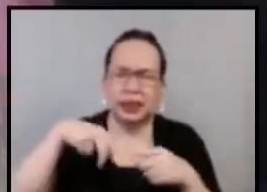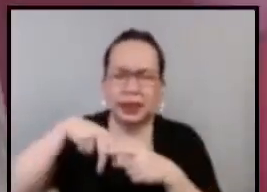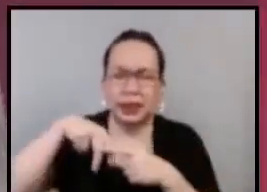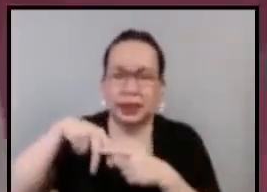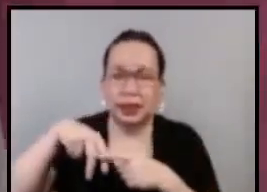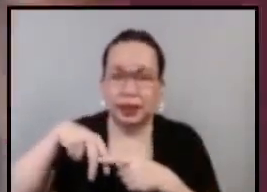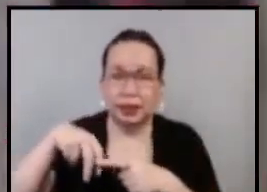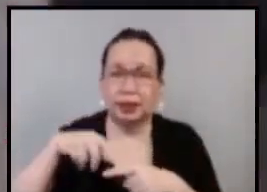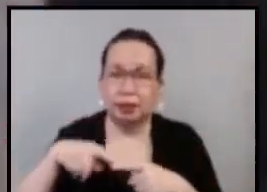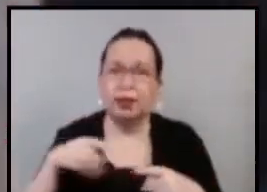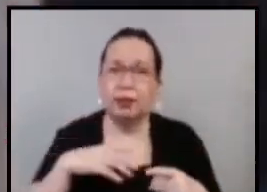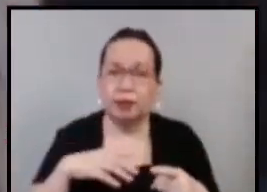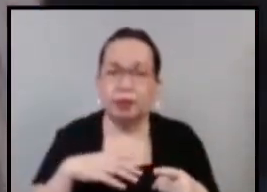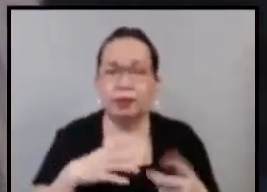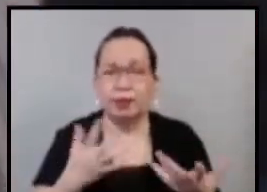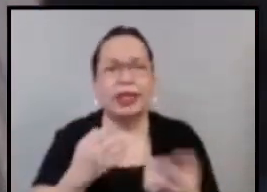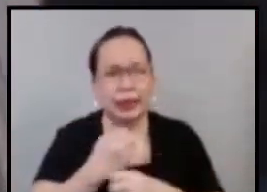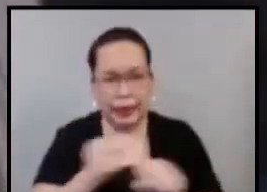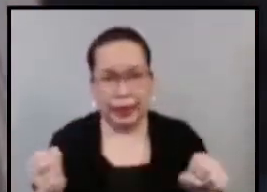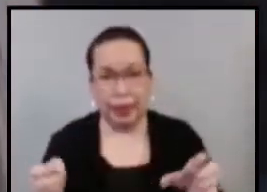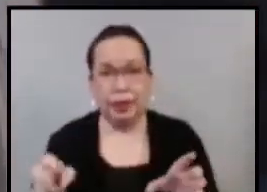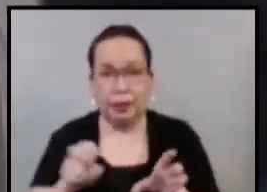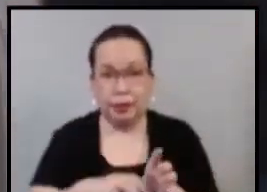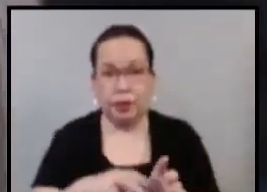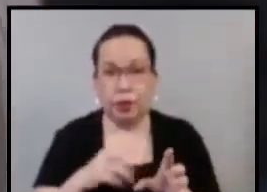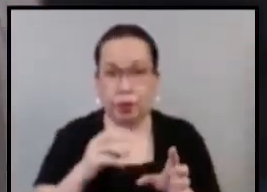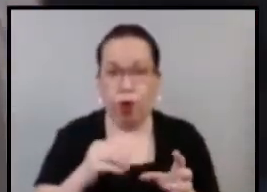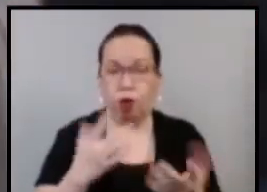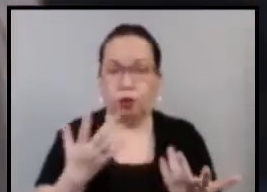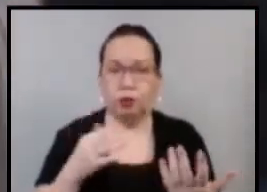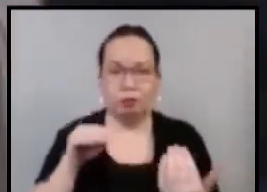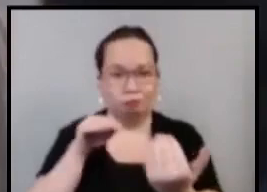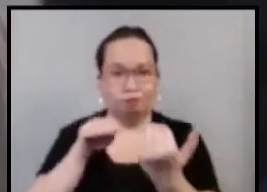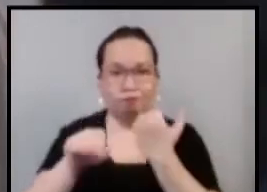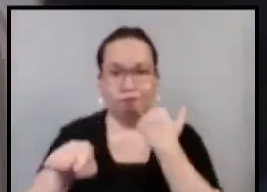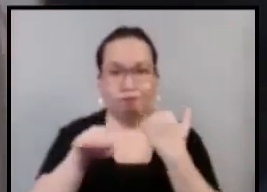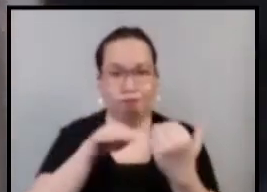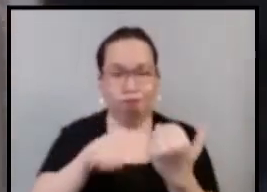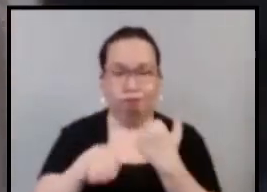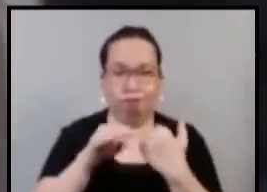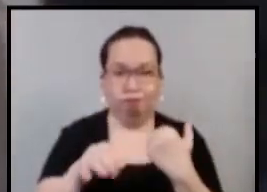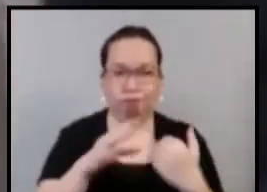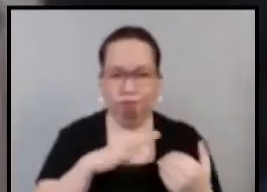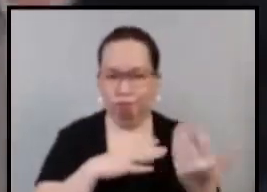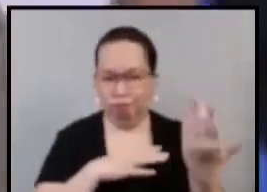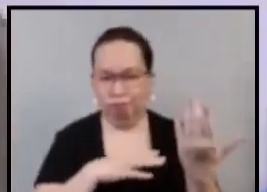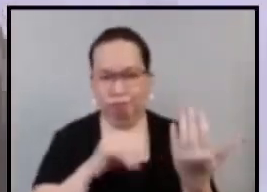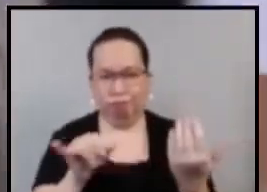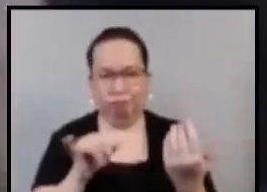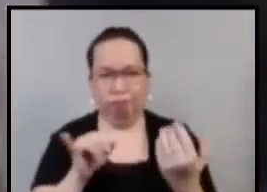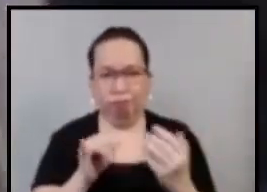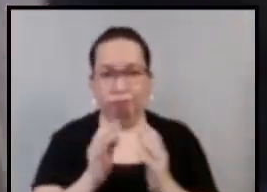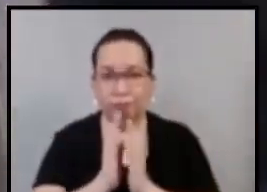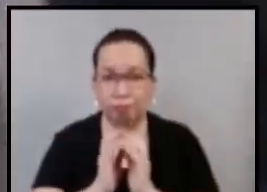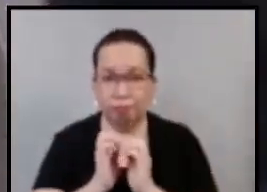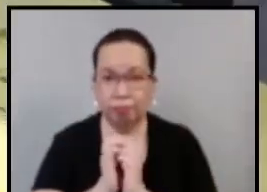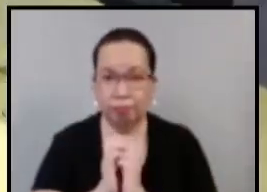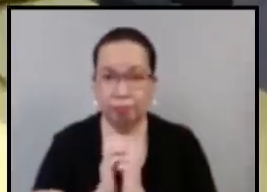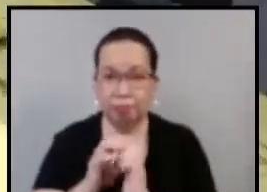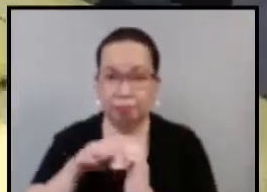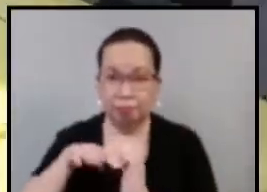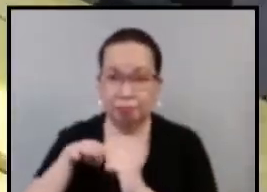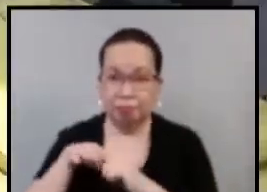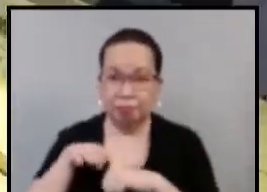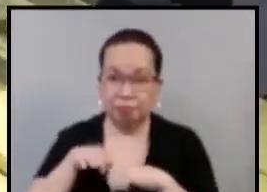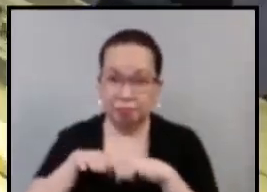nakakatakot sumakay dahil ang sasakyan mo ano na, yung talagang kanya na karasel. Hindi katulad dati nakipag-agawata.